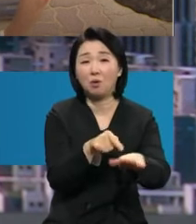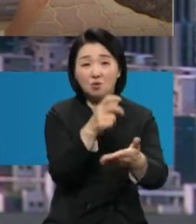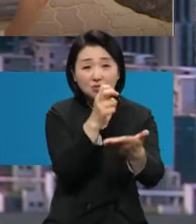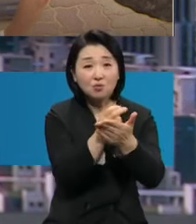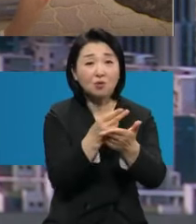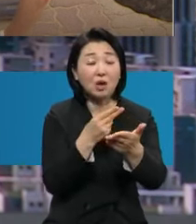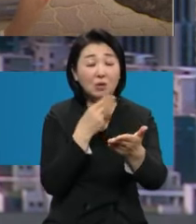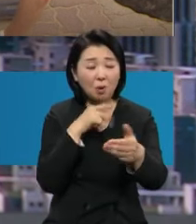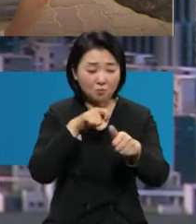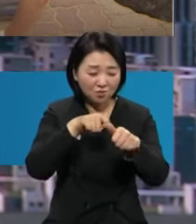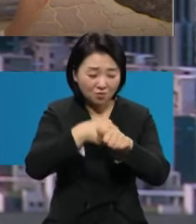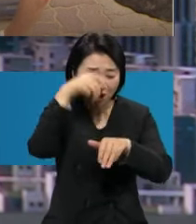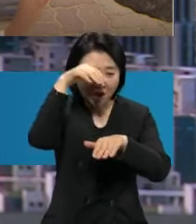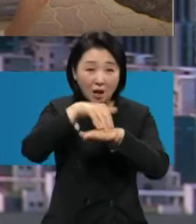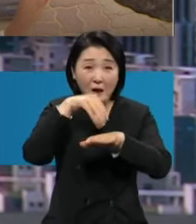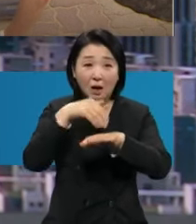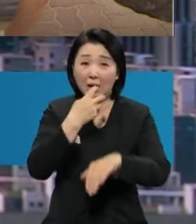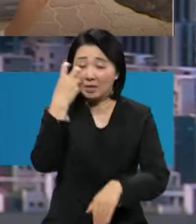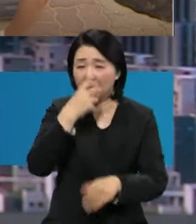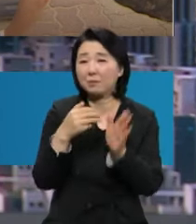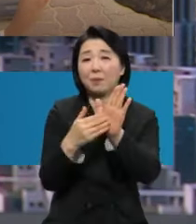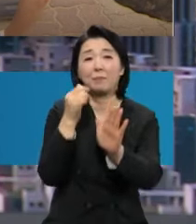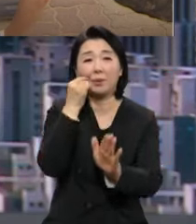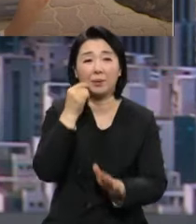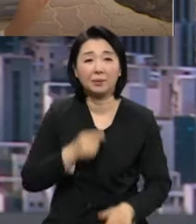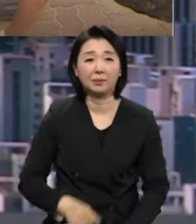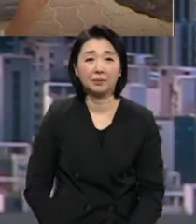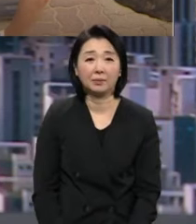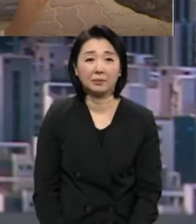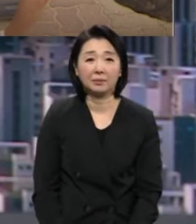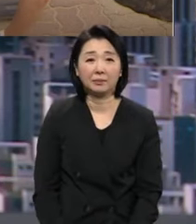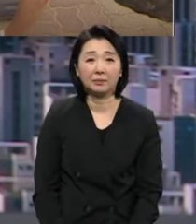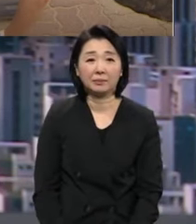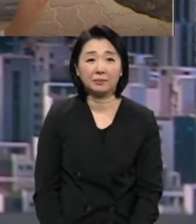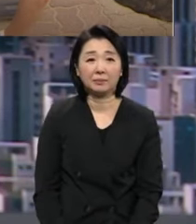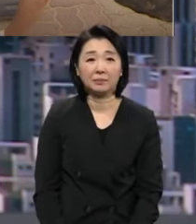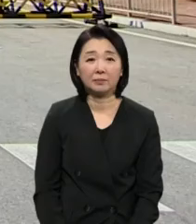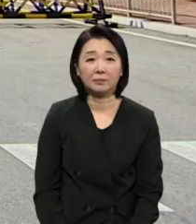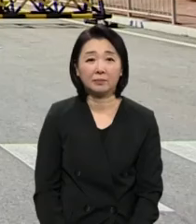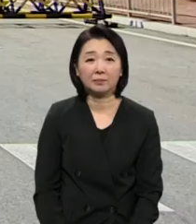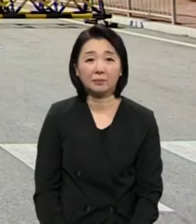규정에도 없는 얼차려를 감시하지도 막지도 못했습니다. 윤세민아 기자입니다.